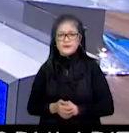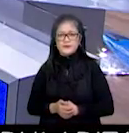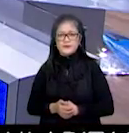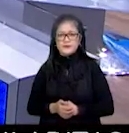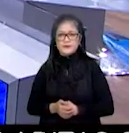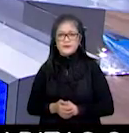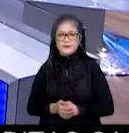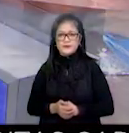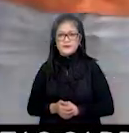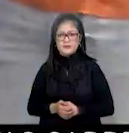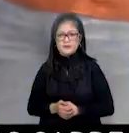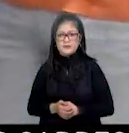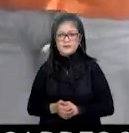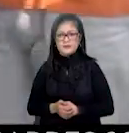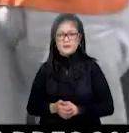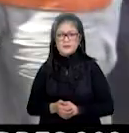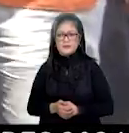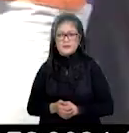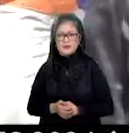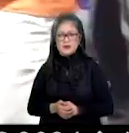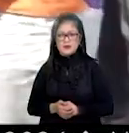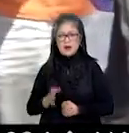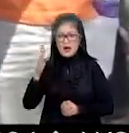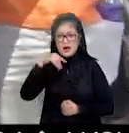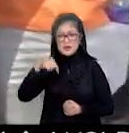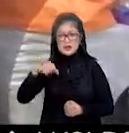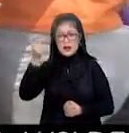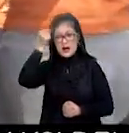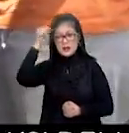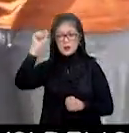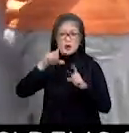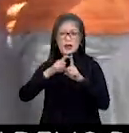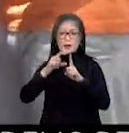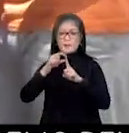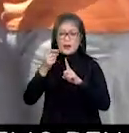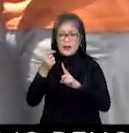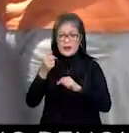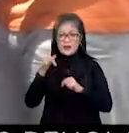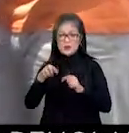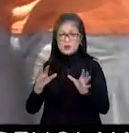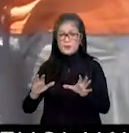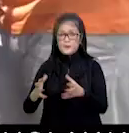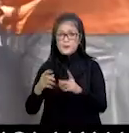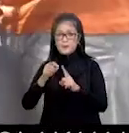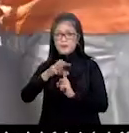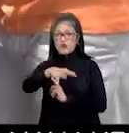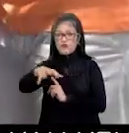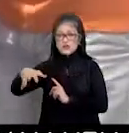Ya, Tommy, saat ini kami sedang berada di kantor DPRD Provinsi Sulawesi Selatan yang menjadi salah satu titik